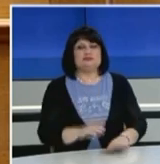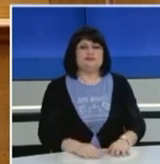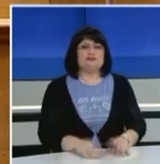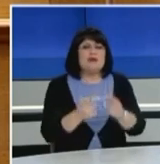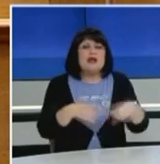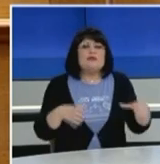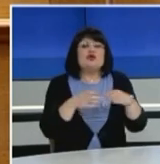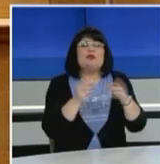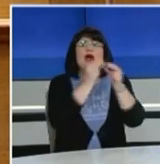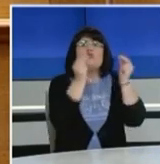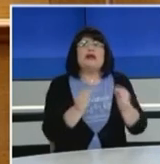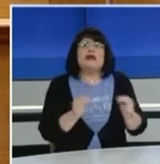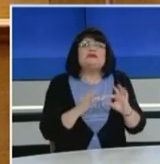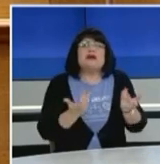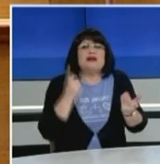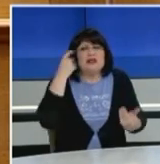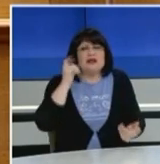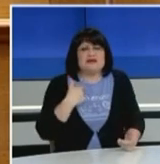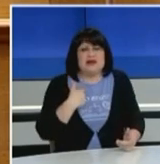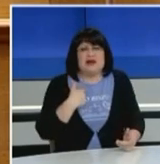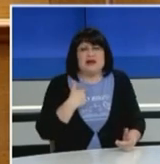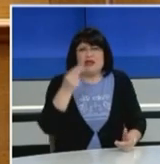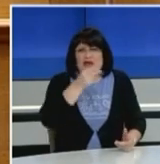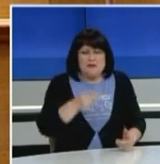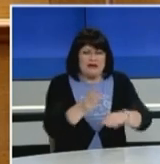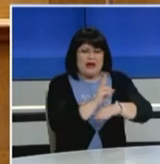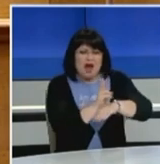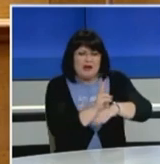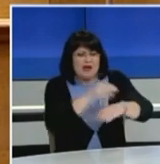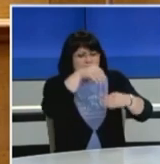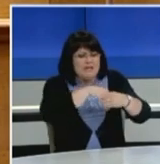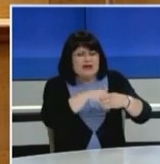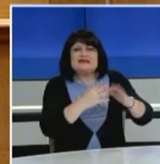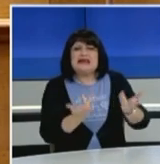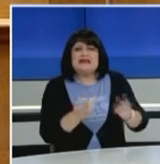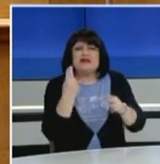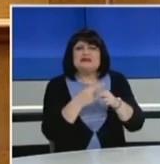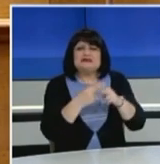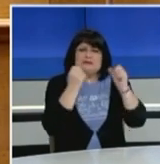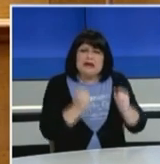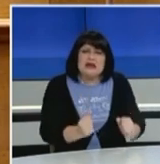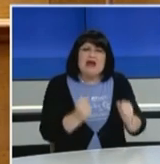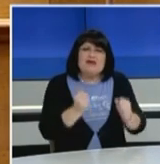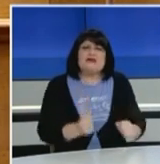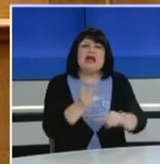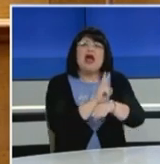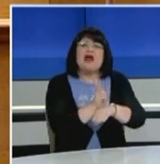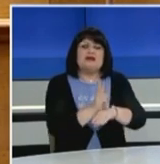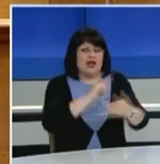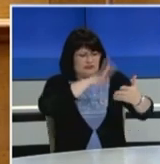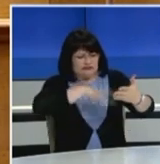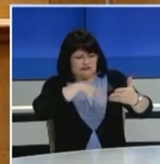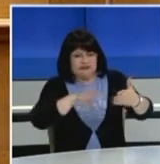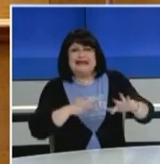καταλήξει η Επιτροπή έχοντας άγνοια όχι μόνο για το περιεχόμενο βασικών εγγράφων, αλλά ακόμα και για μια